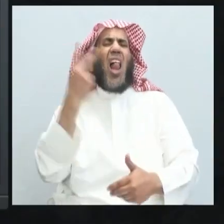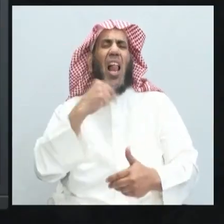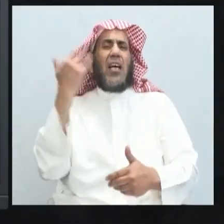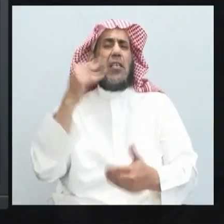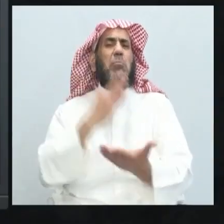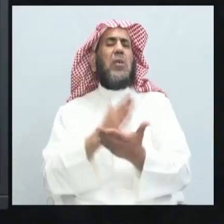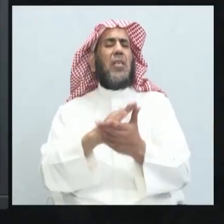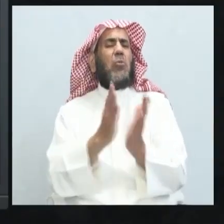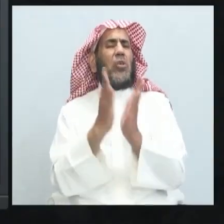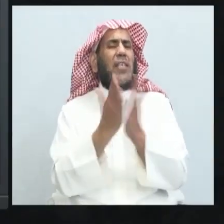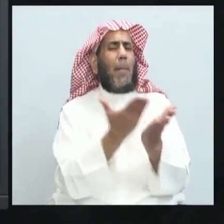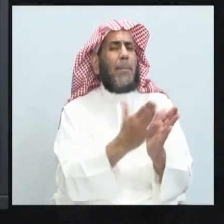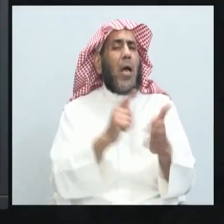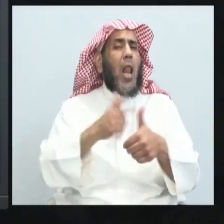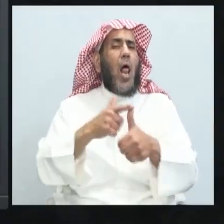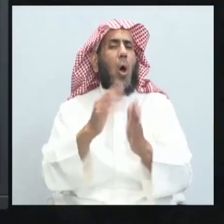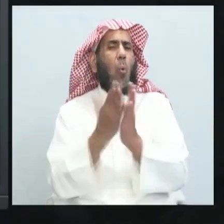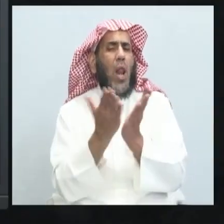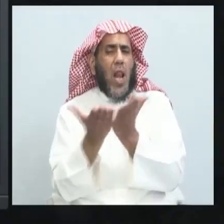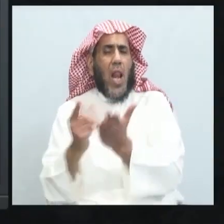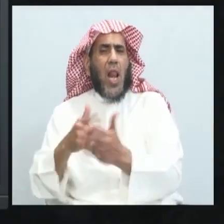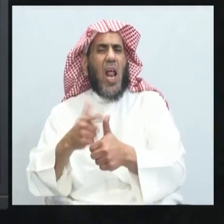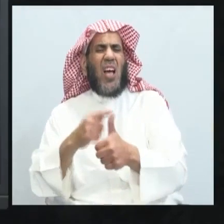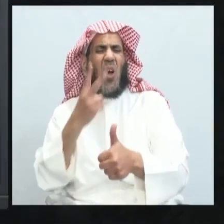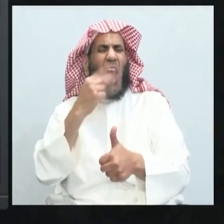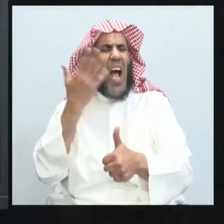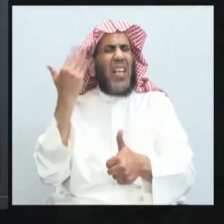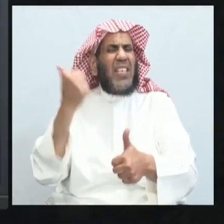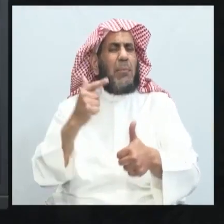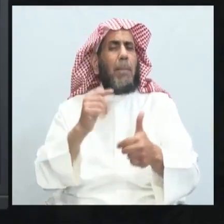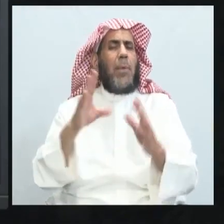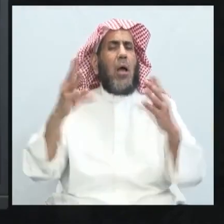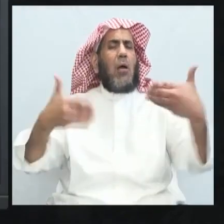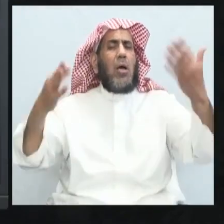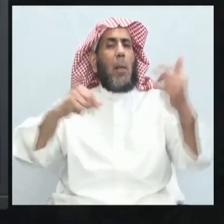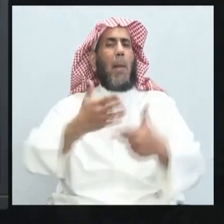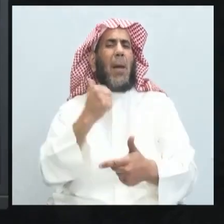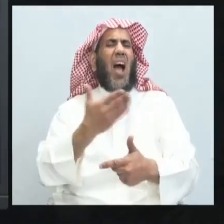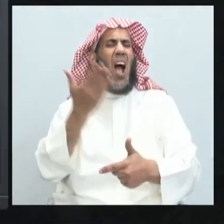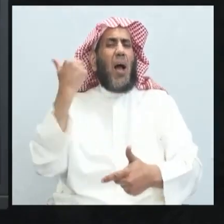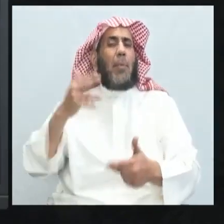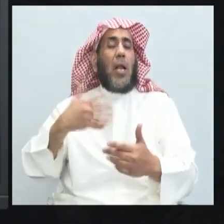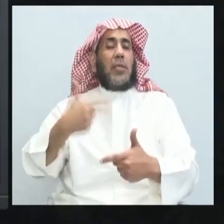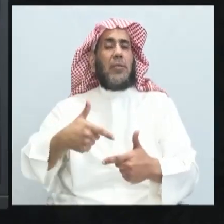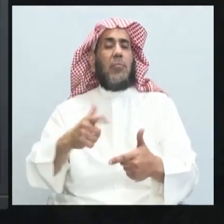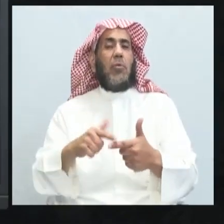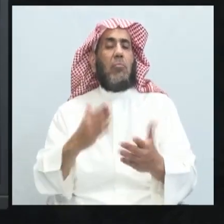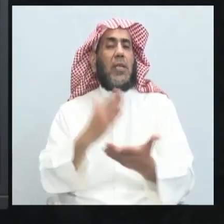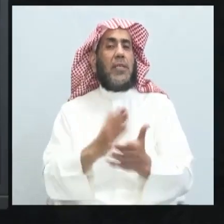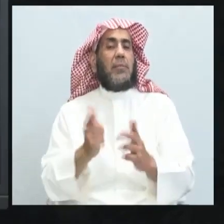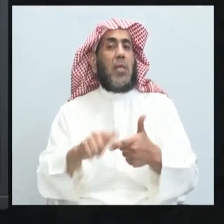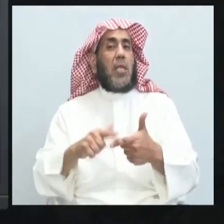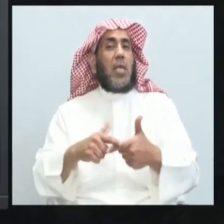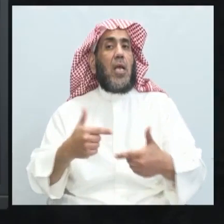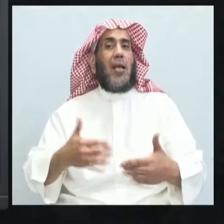قسمين قسم الاول منه يذكر فيه الادب القديم الى ما قبل العصر الحديث ثم القسم الثاني يكون فيه